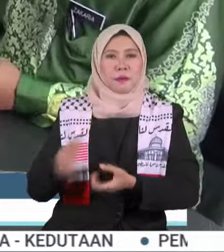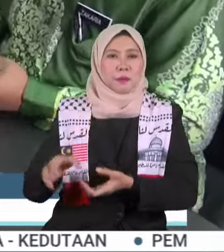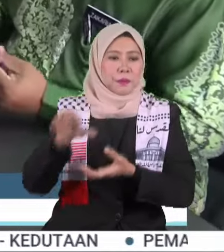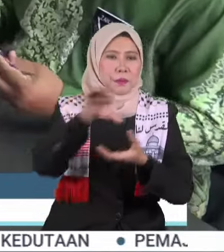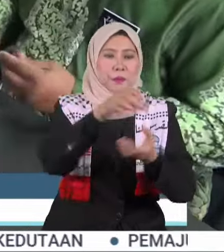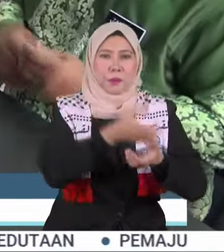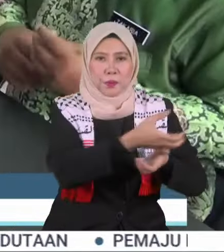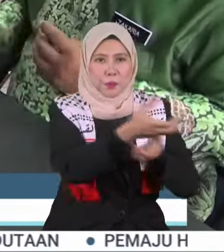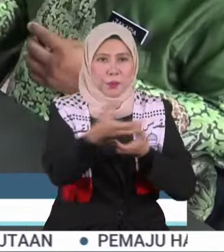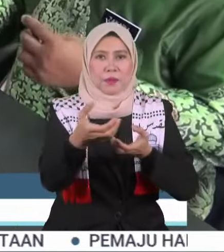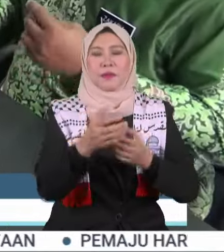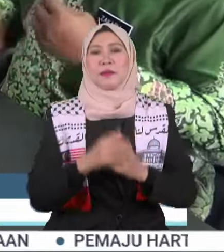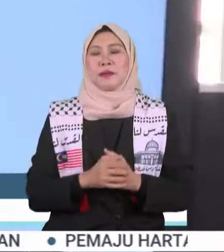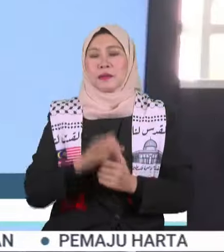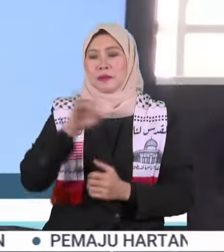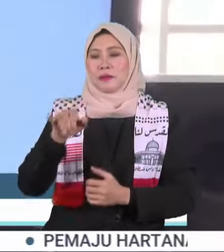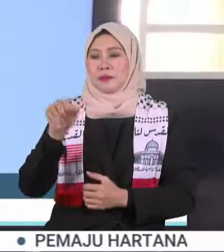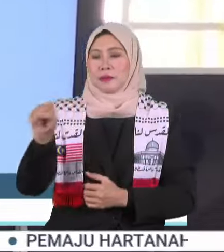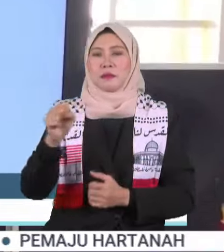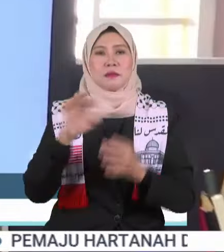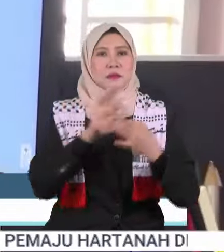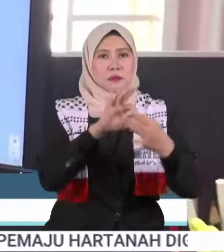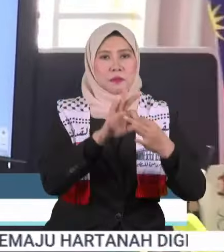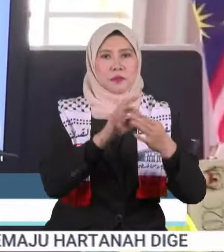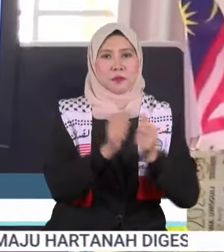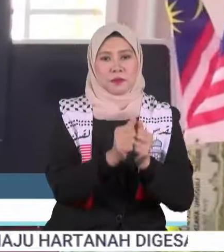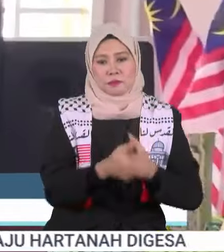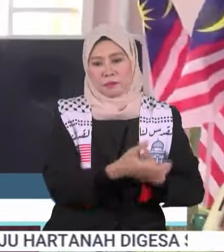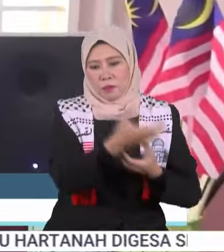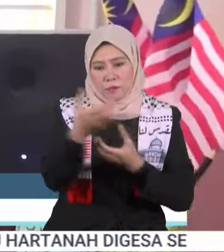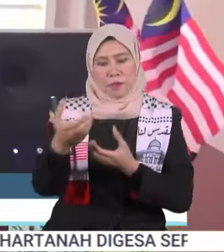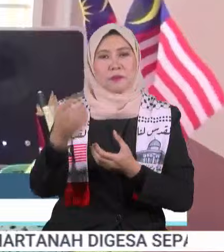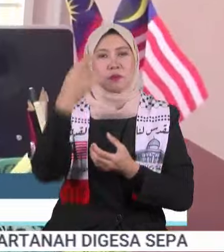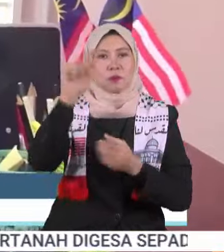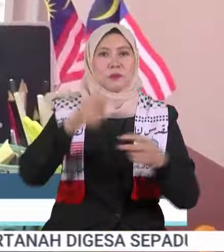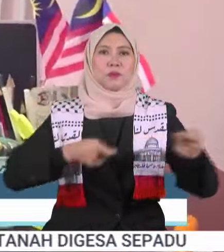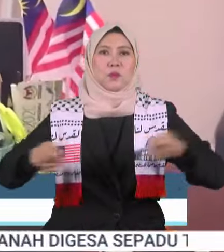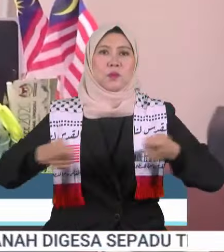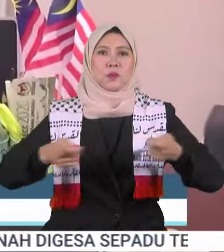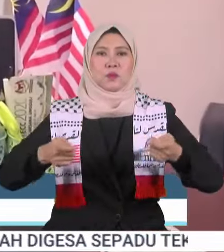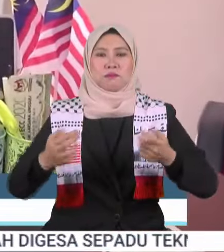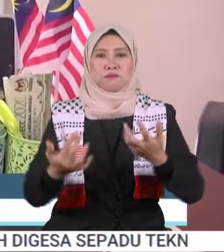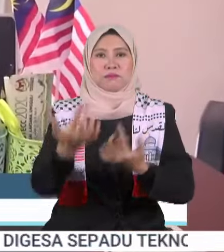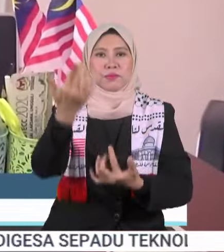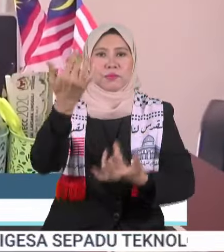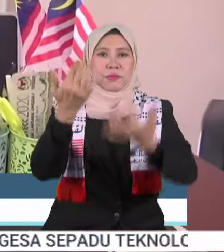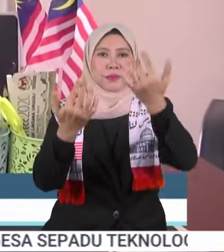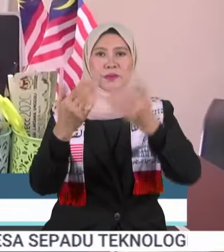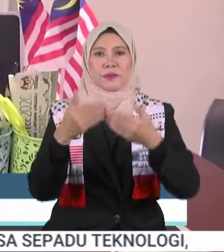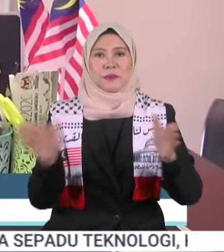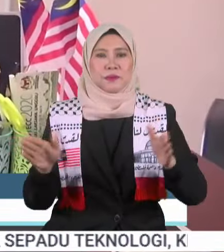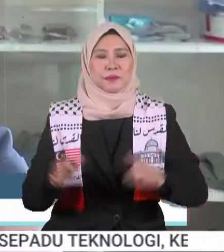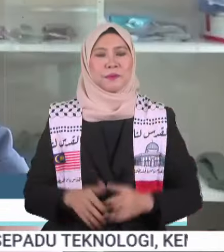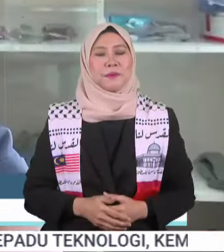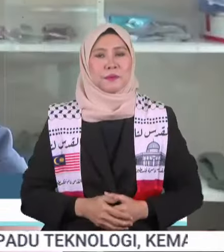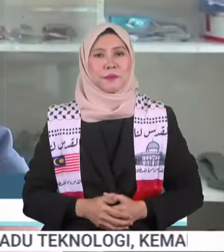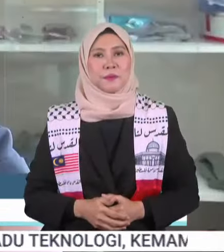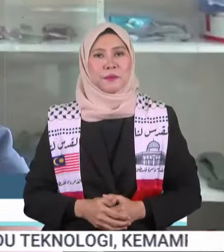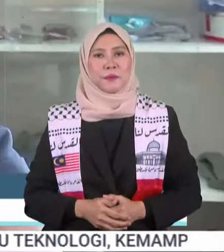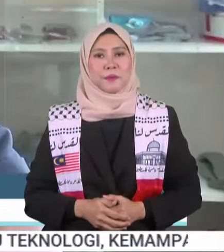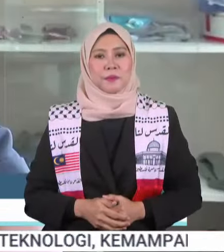JAS Terengganu turut bekerjasama dengan Jabatan Bomba dan Penyelamat Negeri bagi mengawal kes kebakaran terbuka.